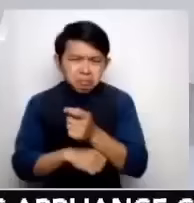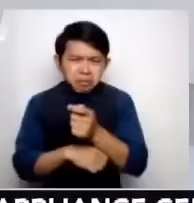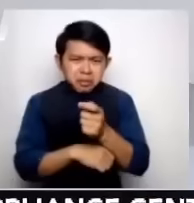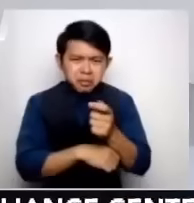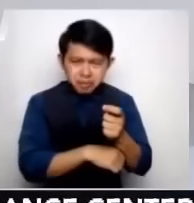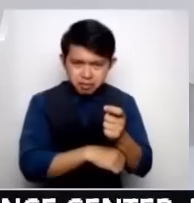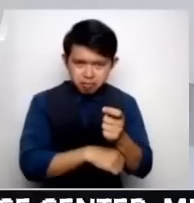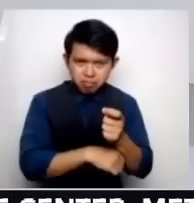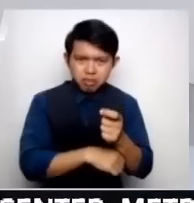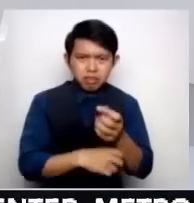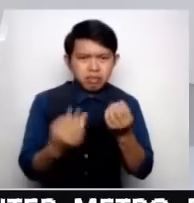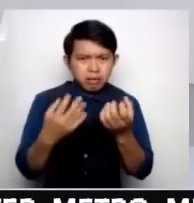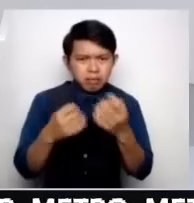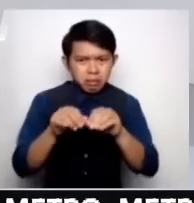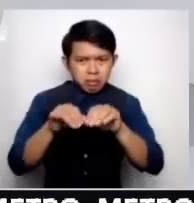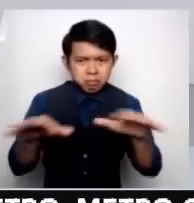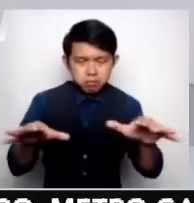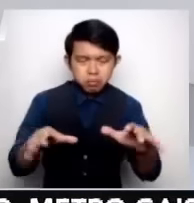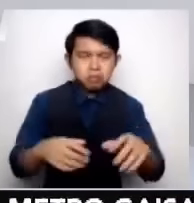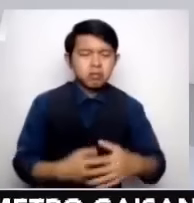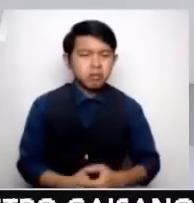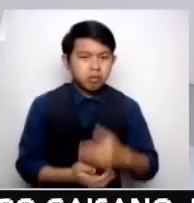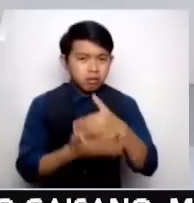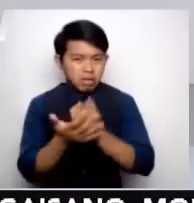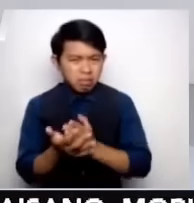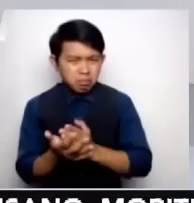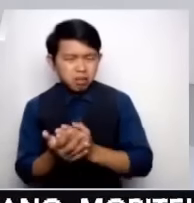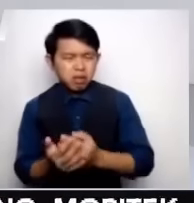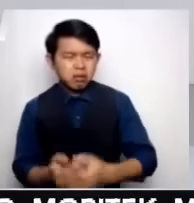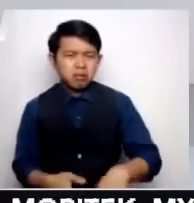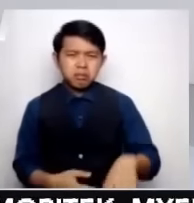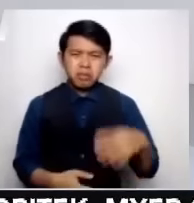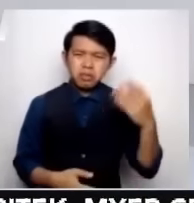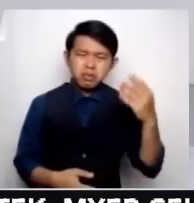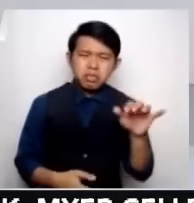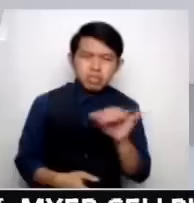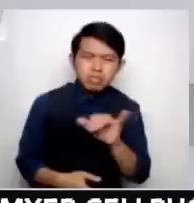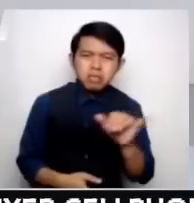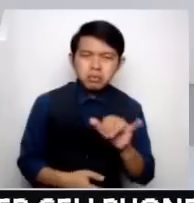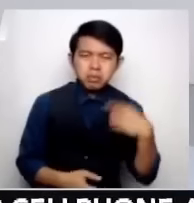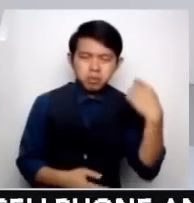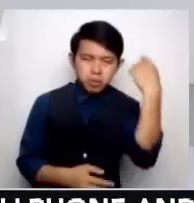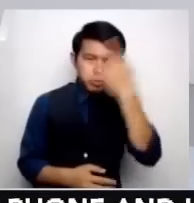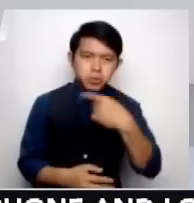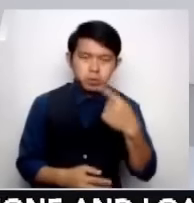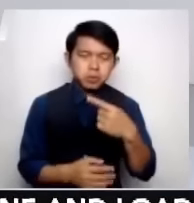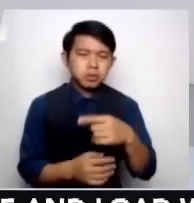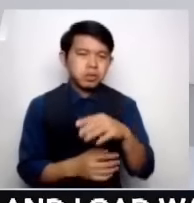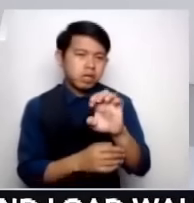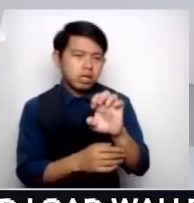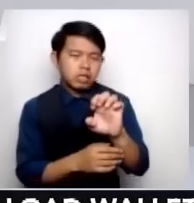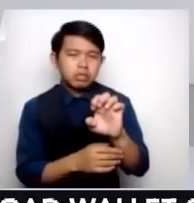e-wallet. Tingin ng mga eksperto, ginagamitin nito ng aparatong ginagaya ang totoong sales site na ginamit